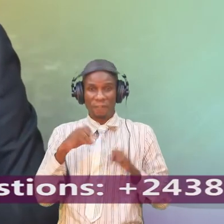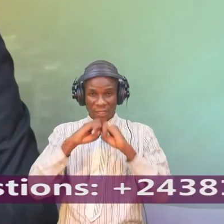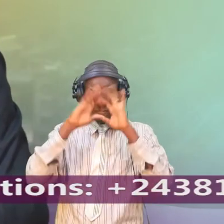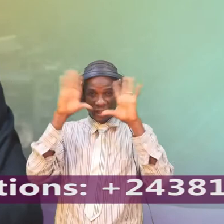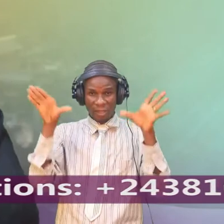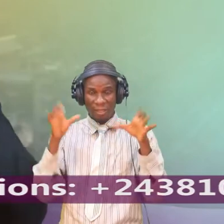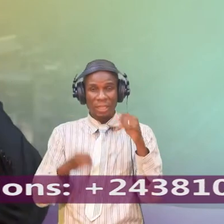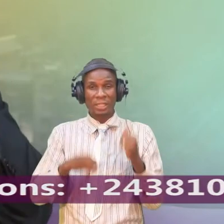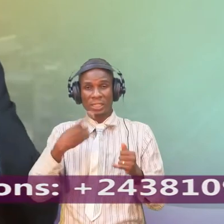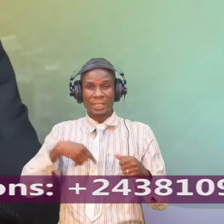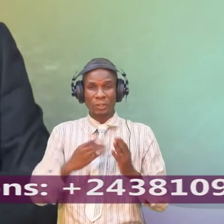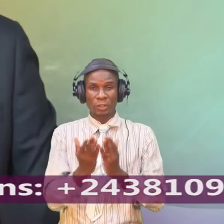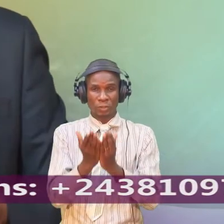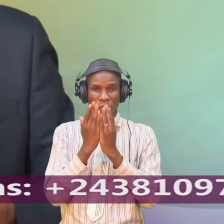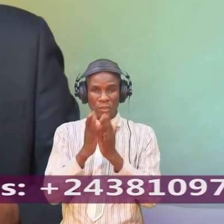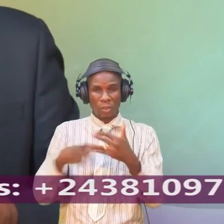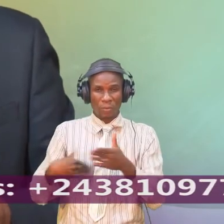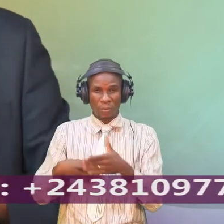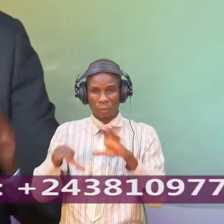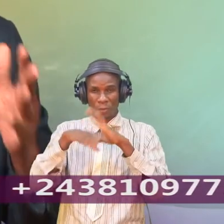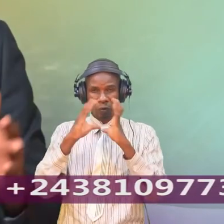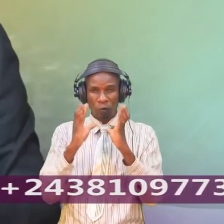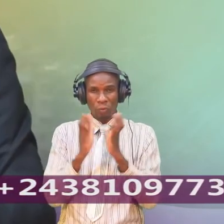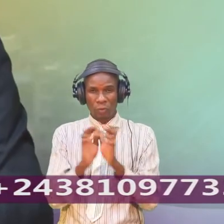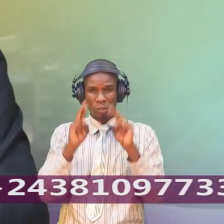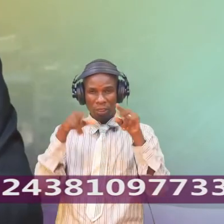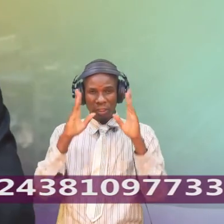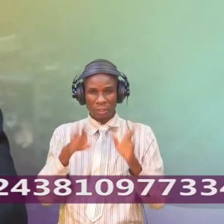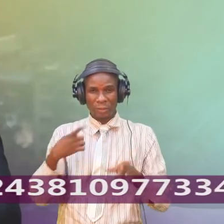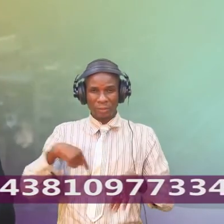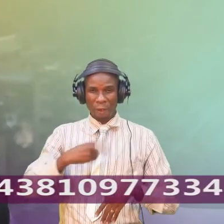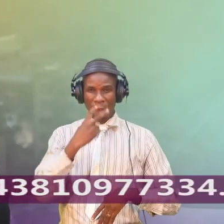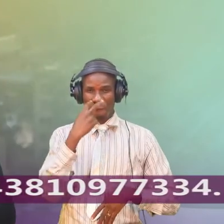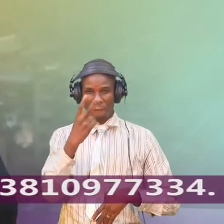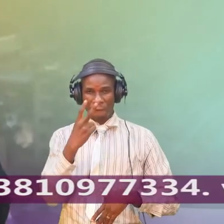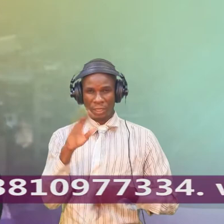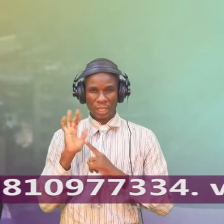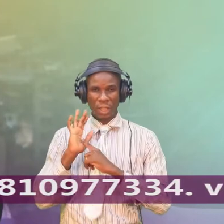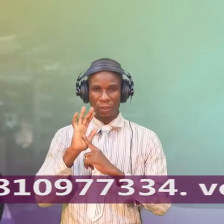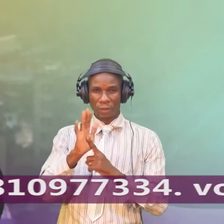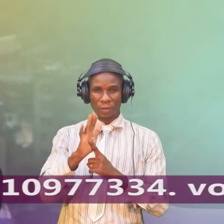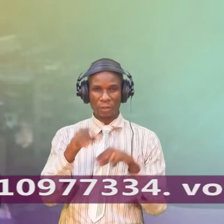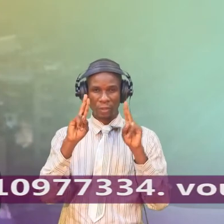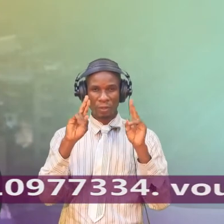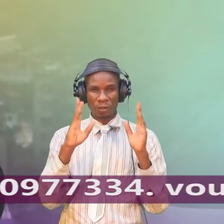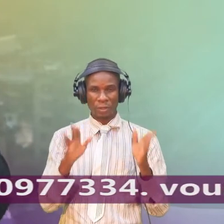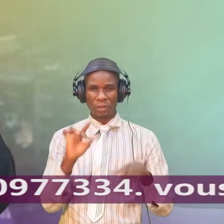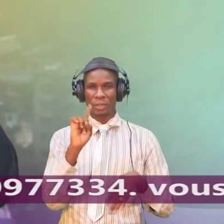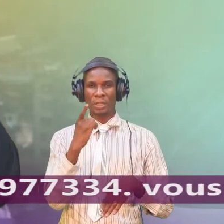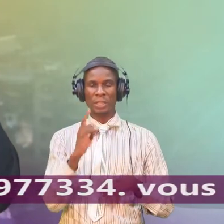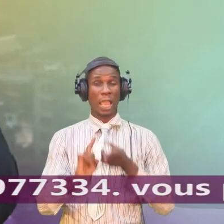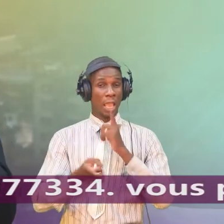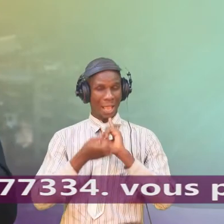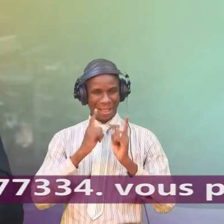Na ni hatari sana, kwa sababu tunapojifunza kwa makini dini zote,